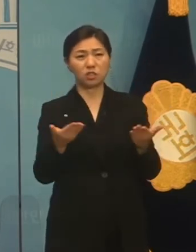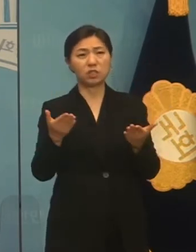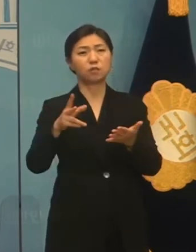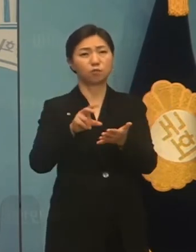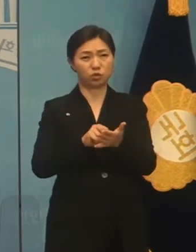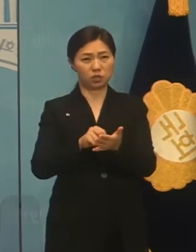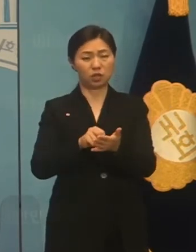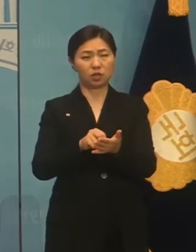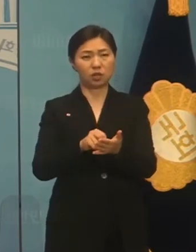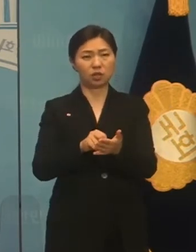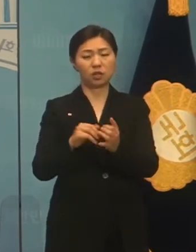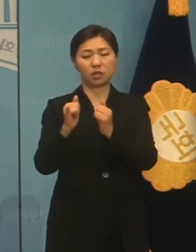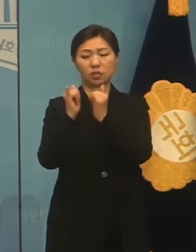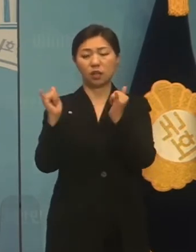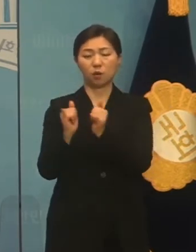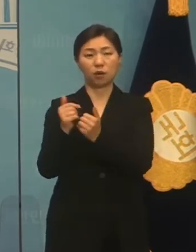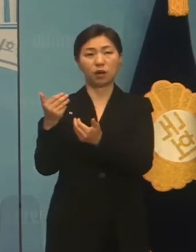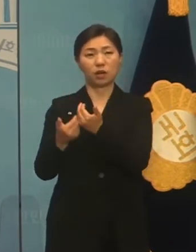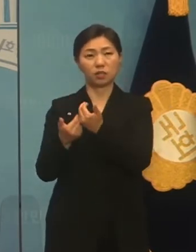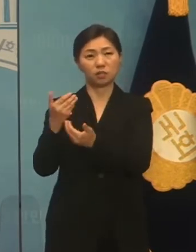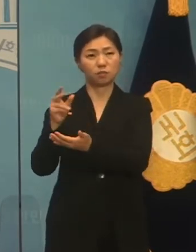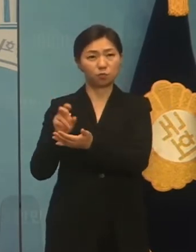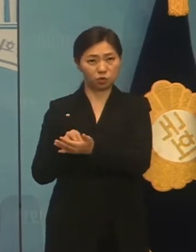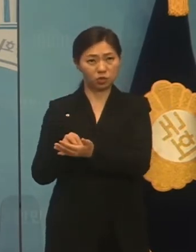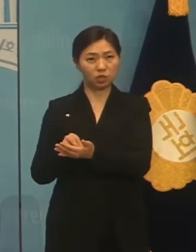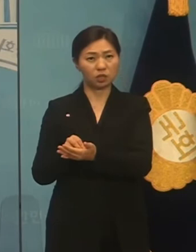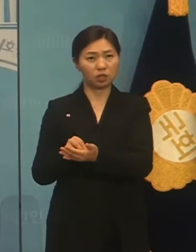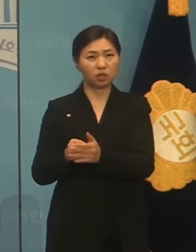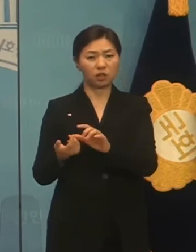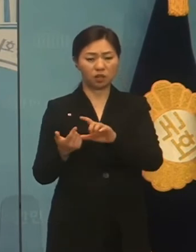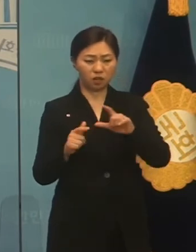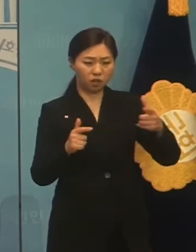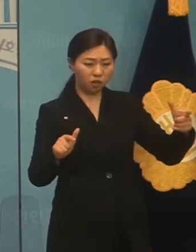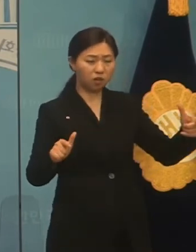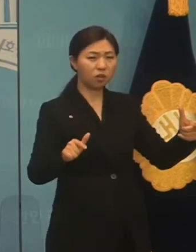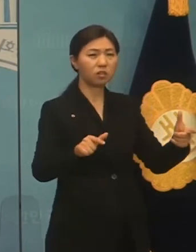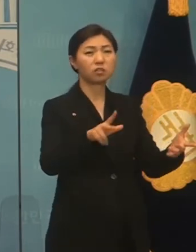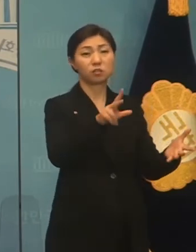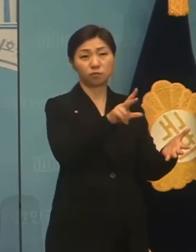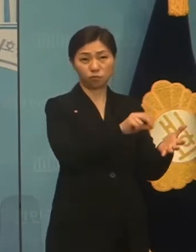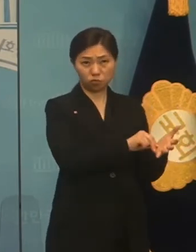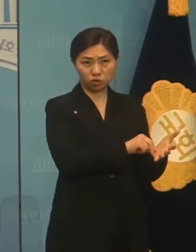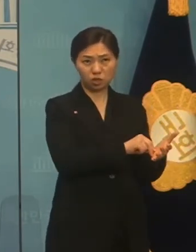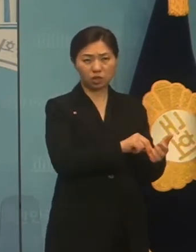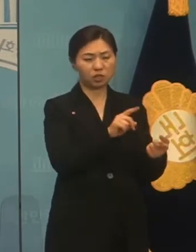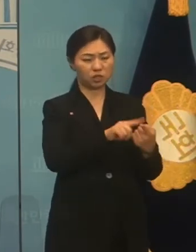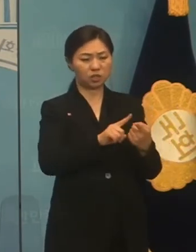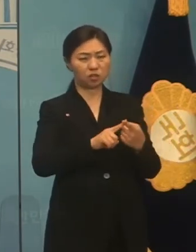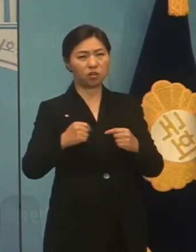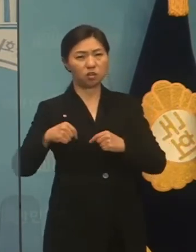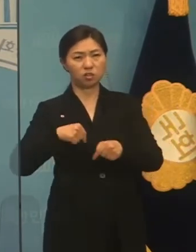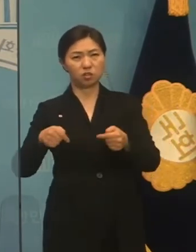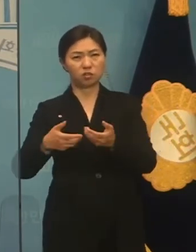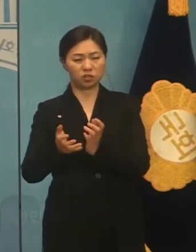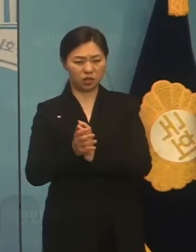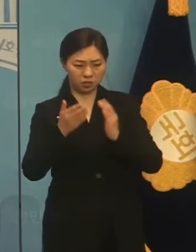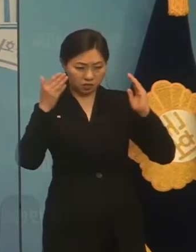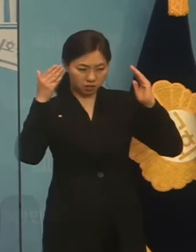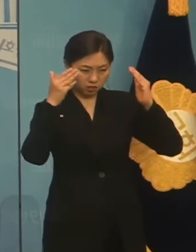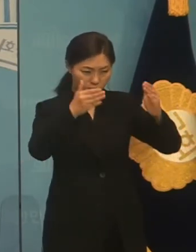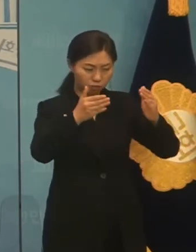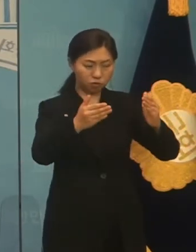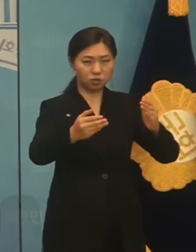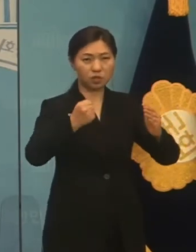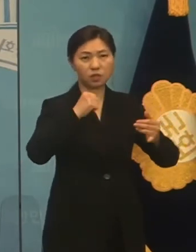문제, 사회안정 문제, 이러한 문제에 당의 역량을 집중적으로 강화하겠습니다.